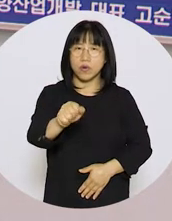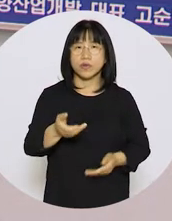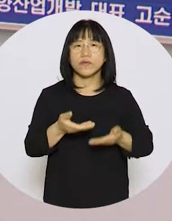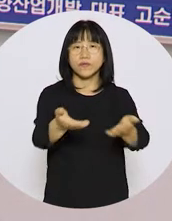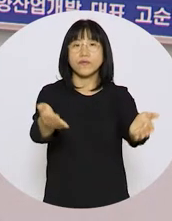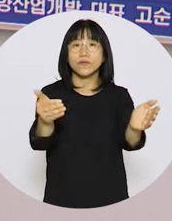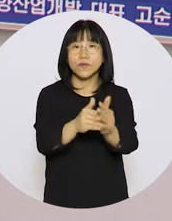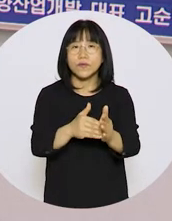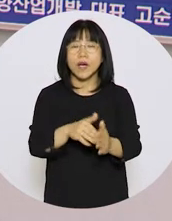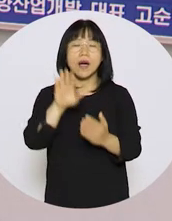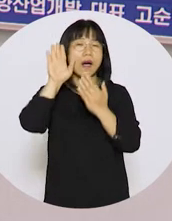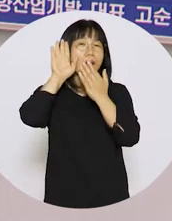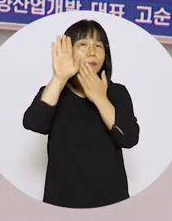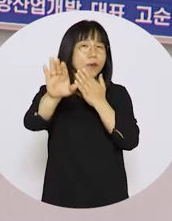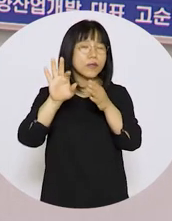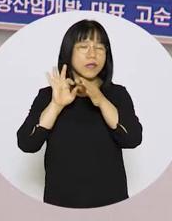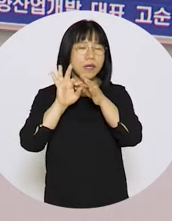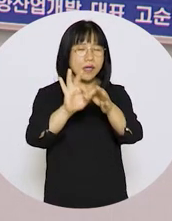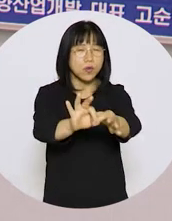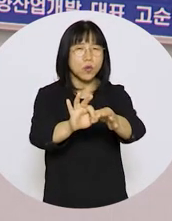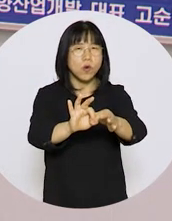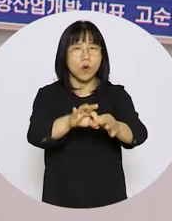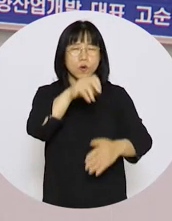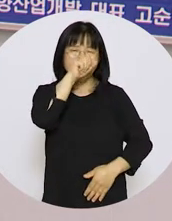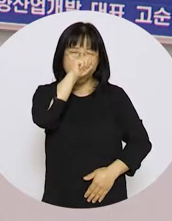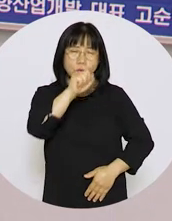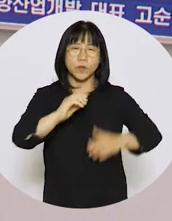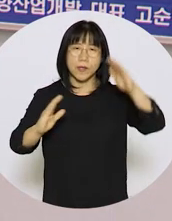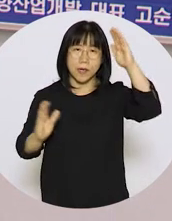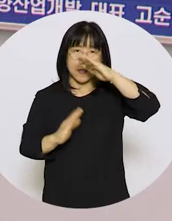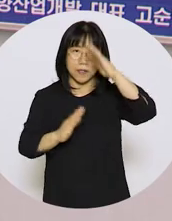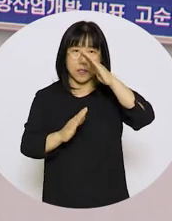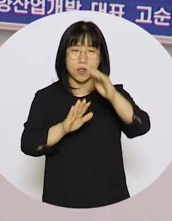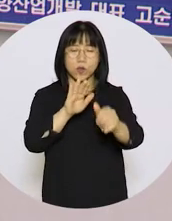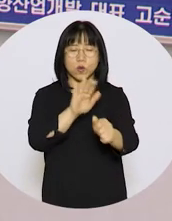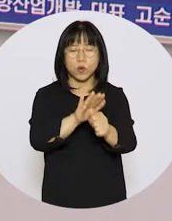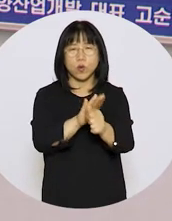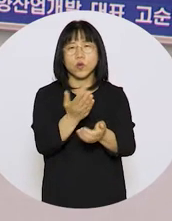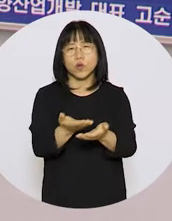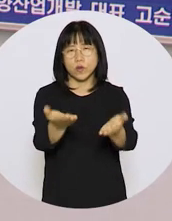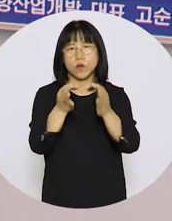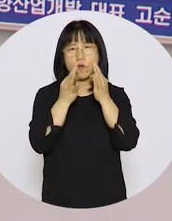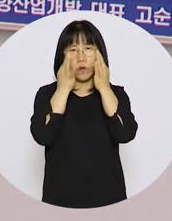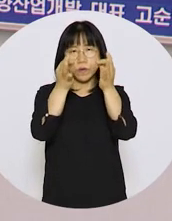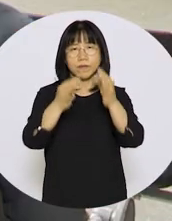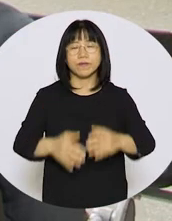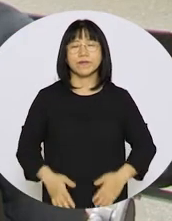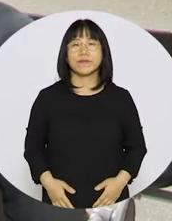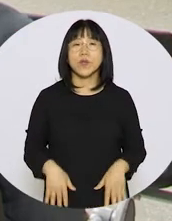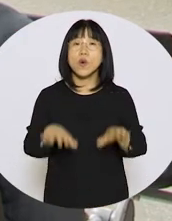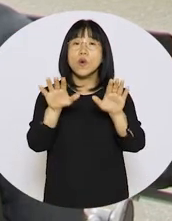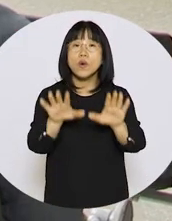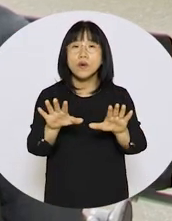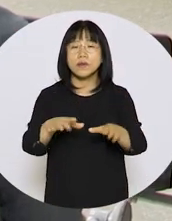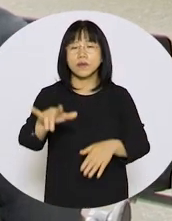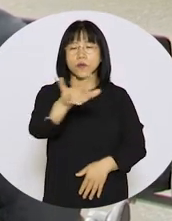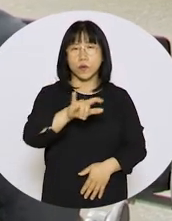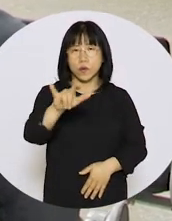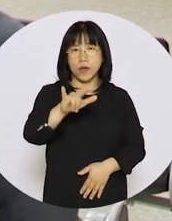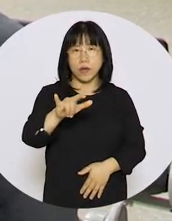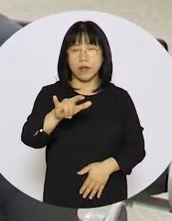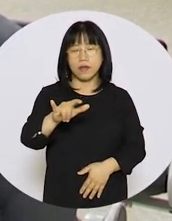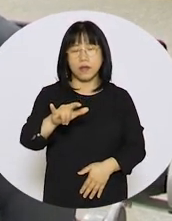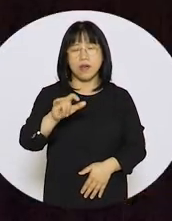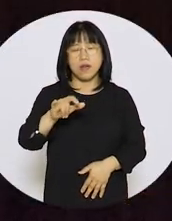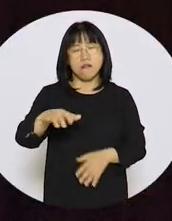왔습니다 앞으로도 지역의 이제 들에게 도움이 될 수 있도록 노력하겠습니다 한편 올해는 코로 날